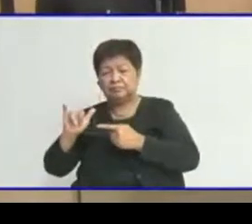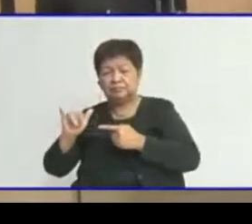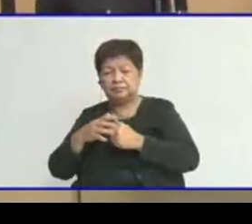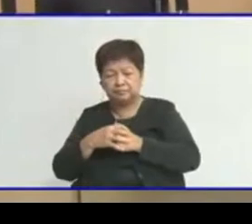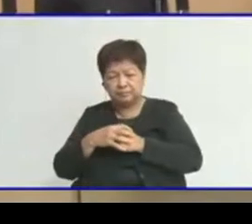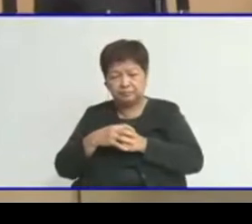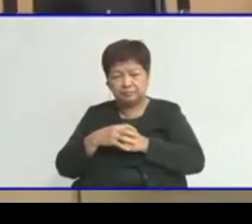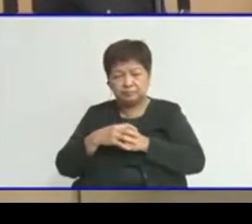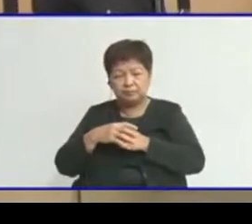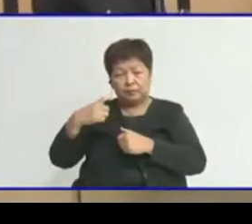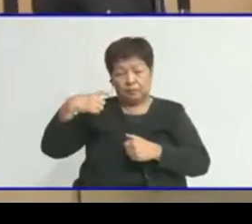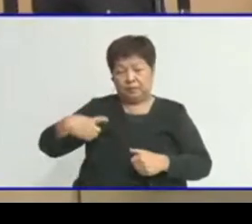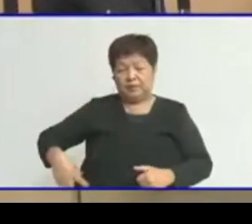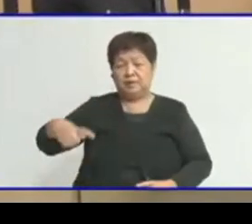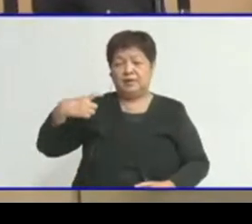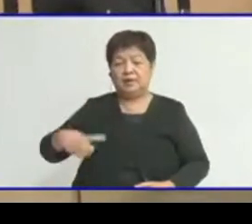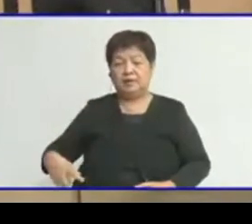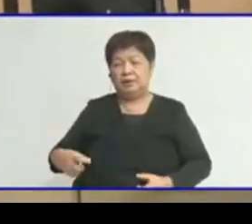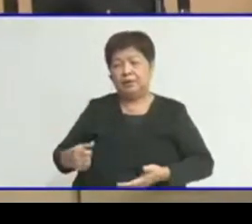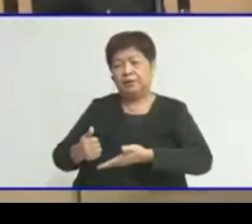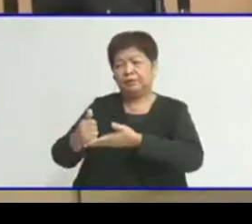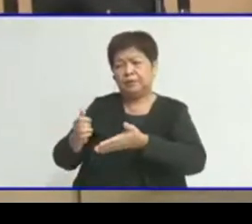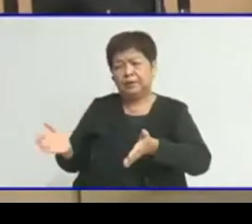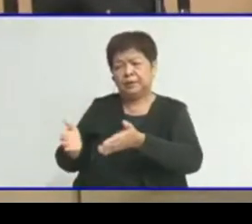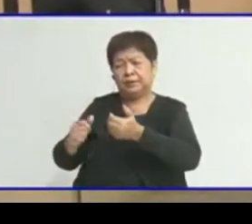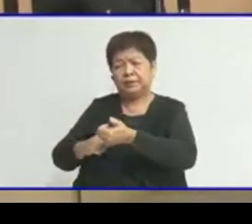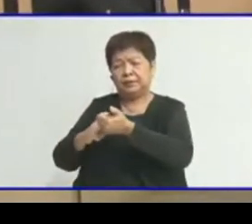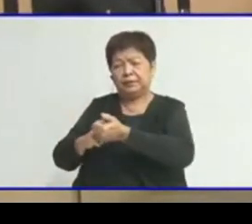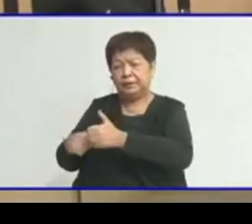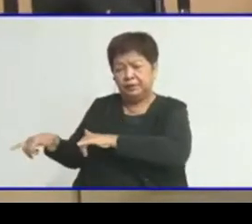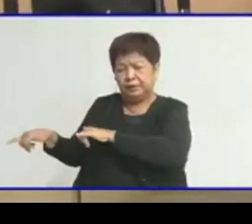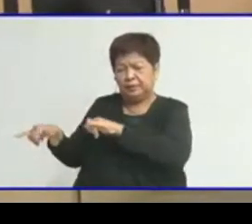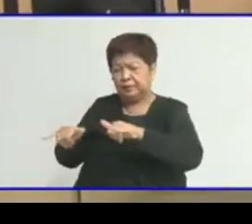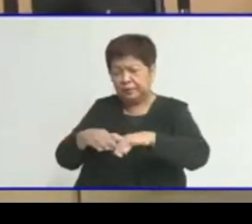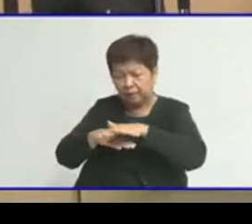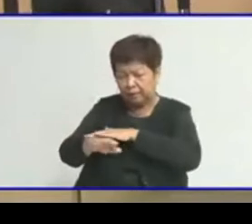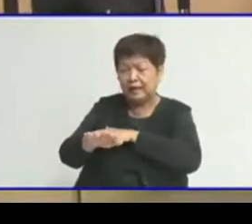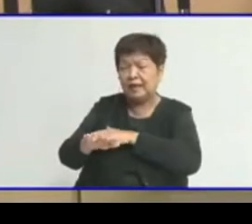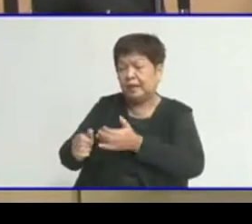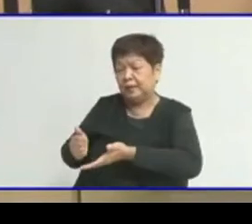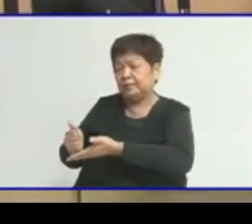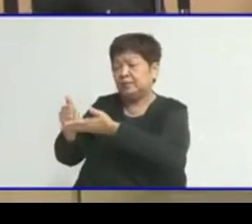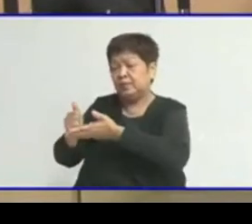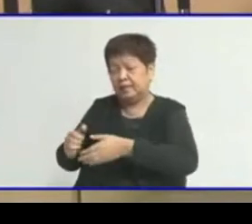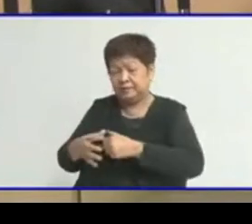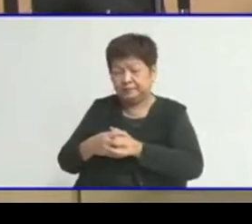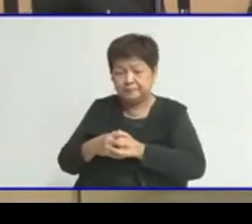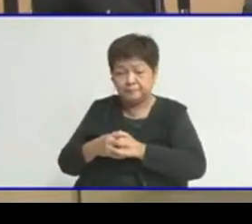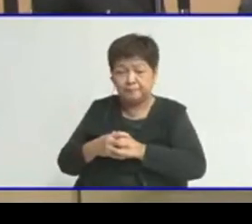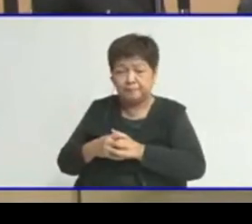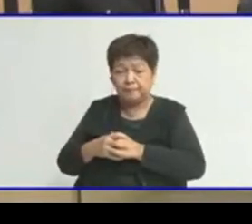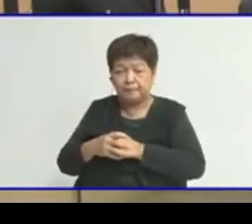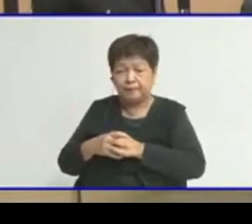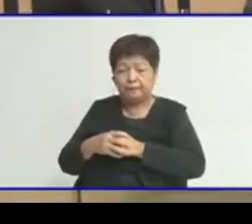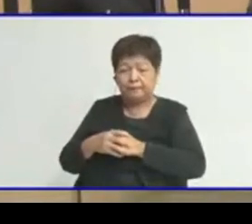ยตลอดนะคะ panelist is คุณ ชาชัยชาญของทนายด้วยที่กฎหมายนะคะแล้วก็ในมุมมองในเรื่องของ